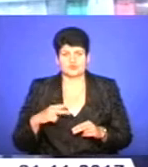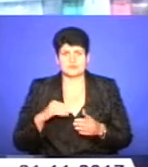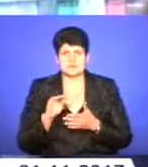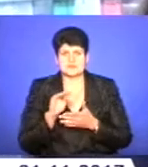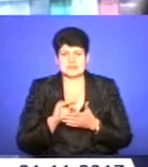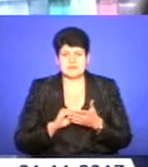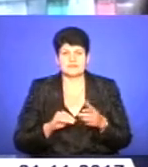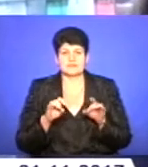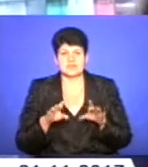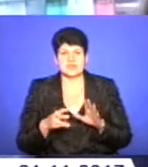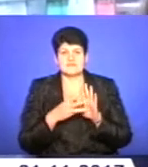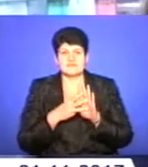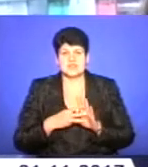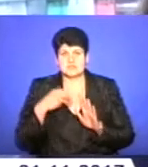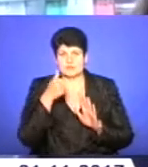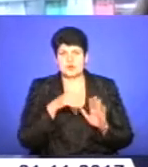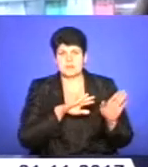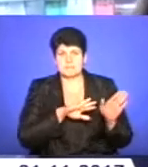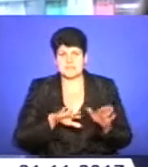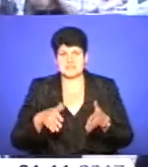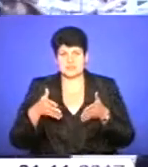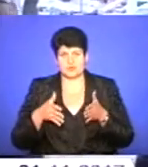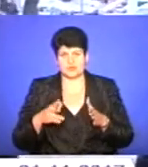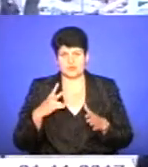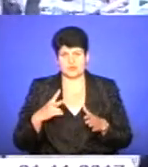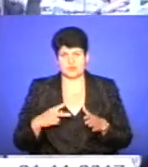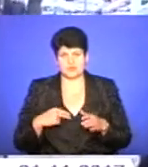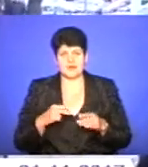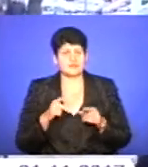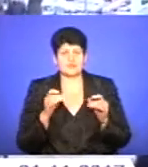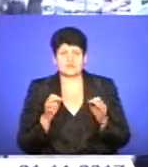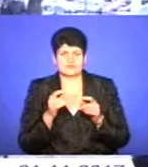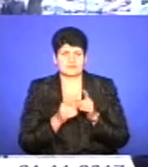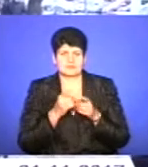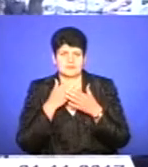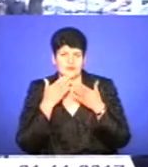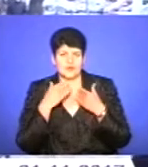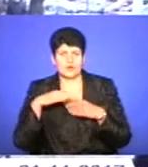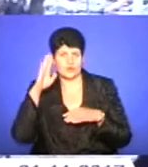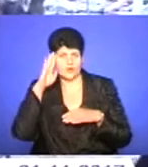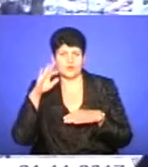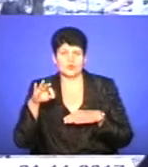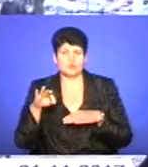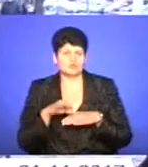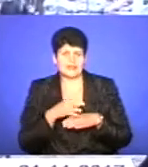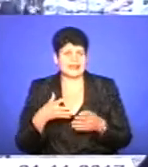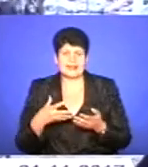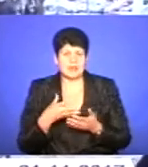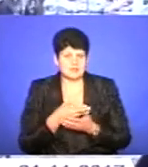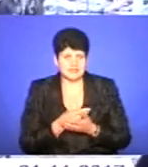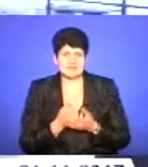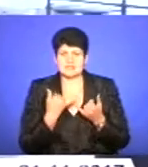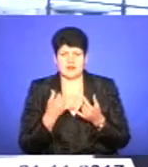аліментів вирішила лише 8 років після народження донечки. Але нічого не змінилось. Чоловік як не платив, так і не платить жодної